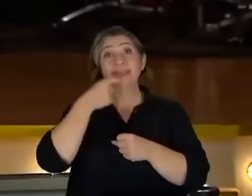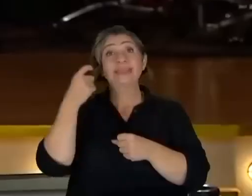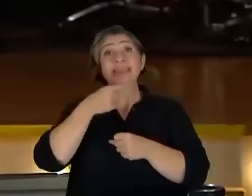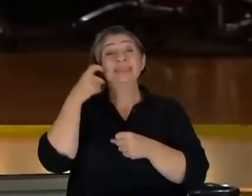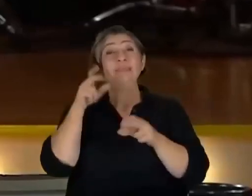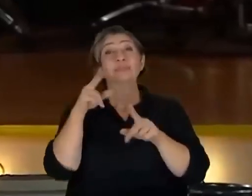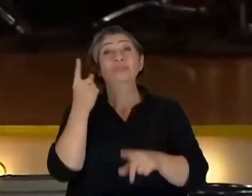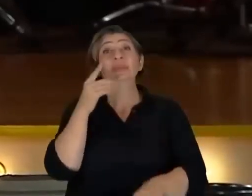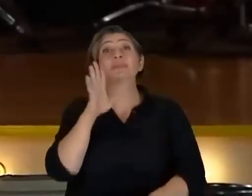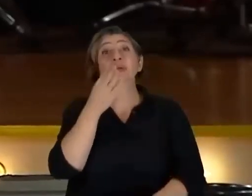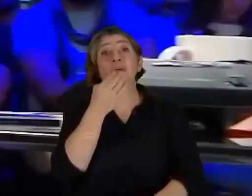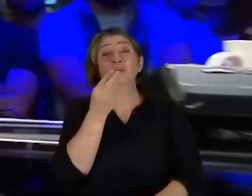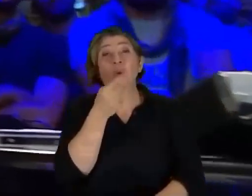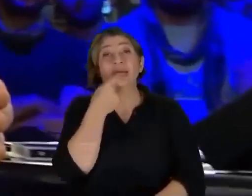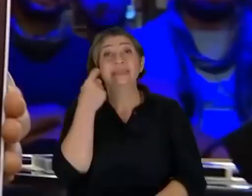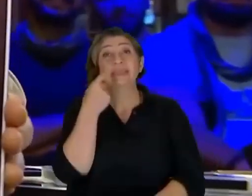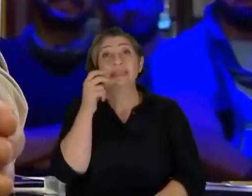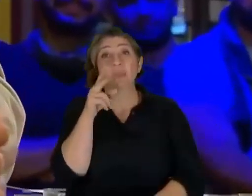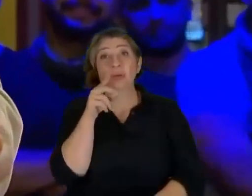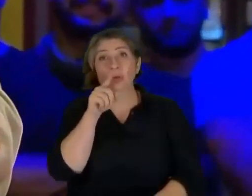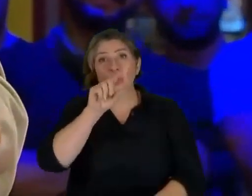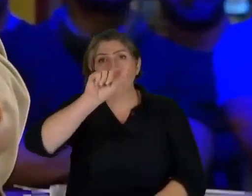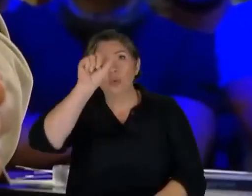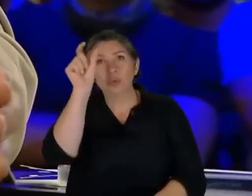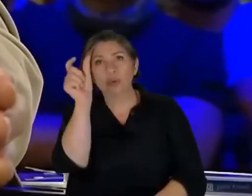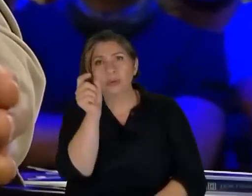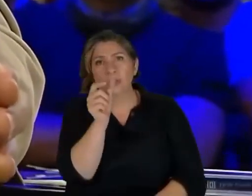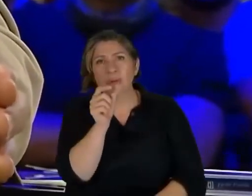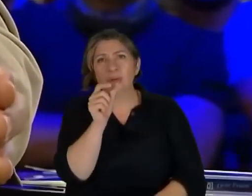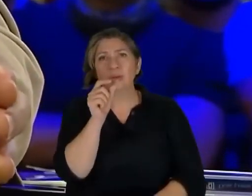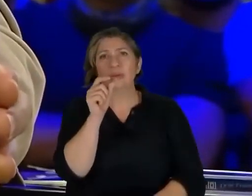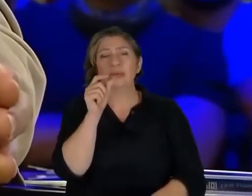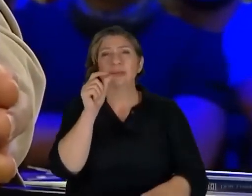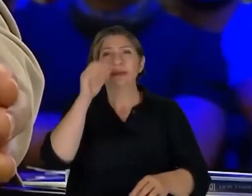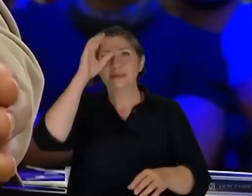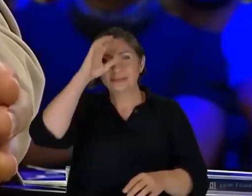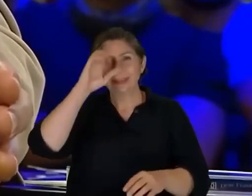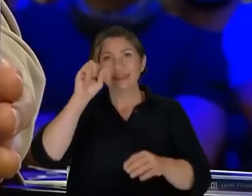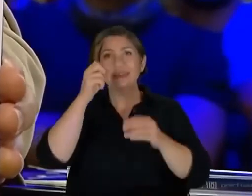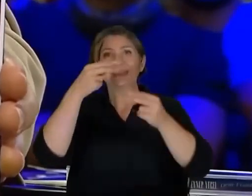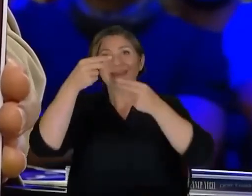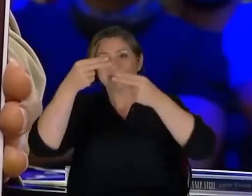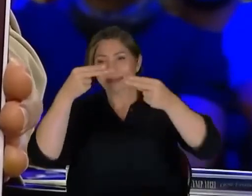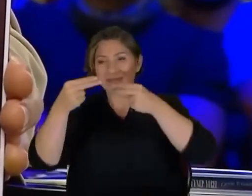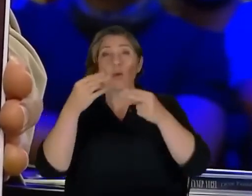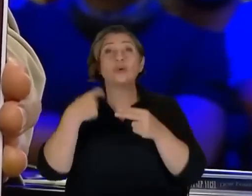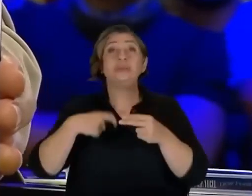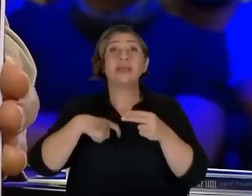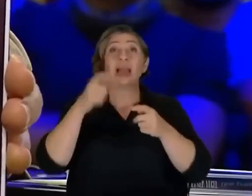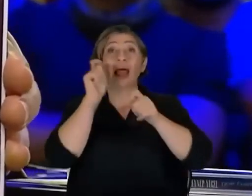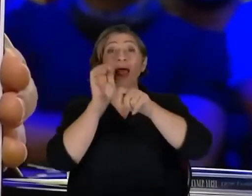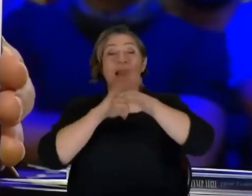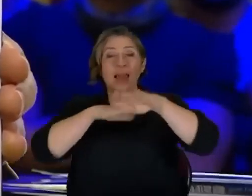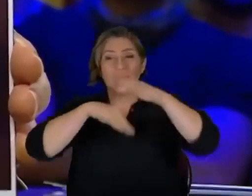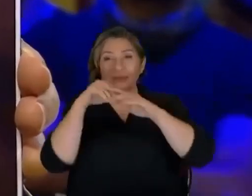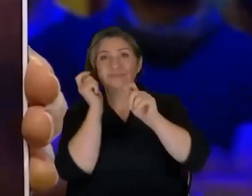şeye benzemiyor mu? Baksana sen ya. Evet. Çok önünde, acayip. Üzerinde de mesela şey unicorn'dan şey var. Sedef'ten kalkması falan var. Böyle